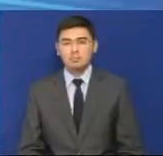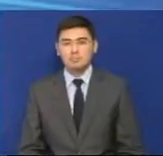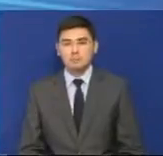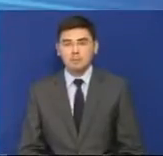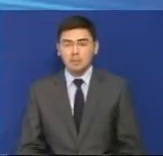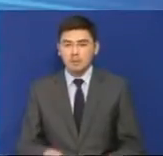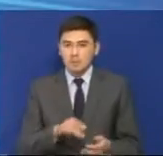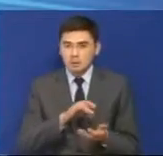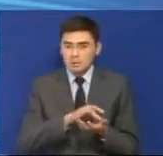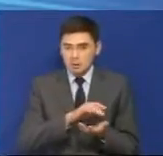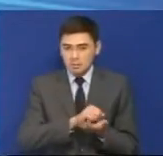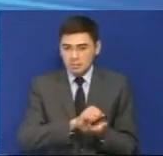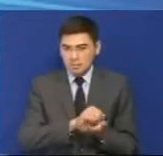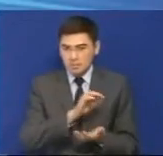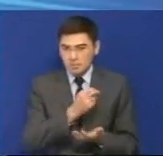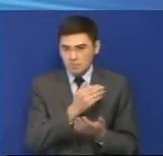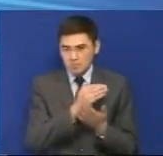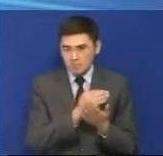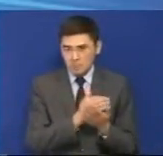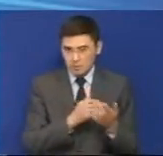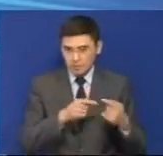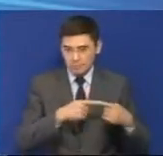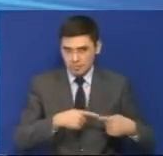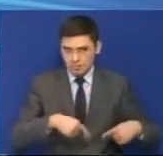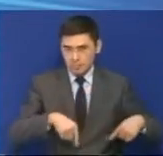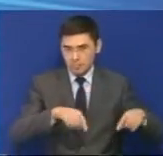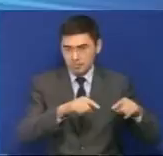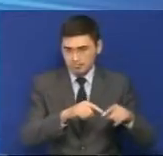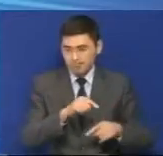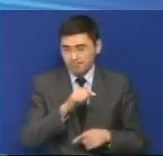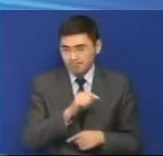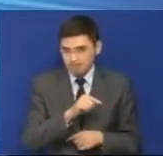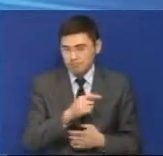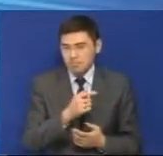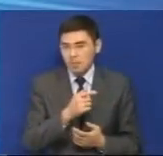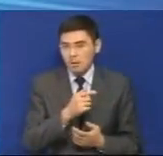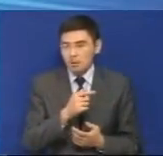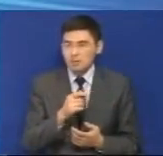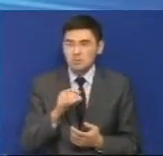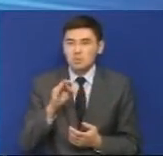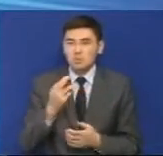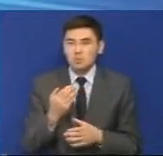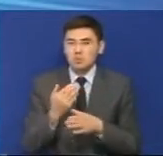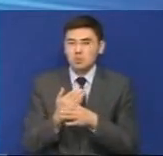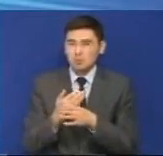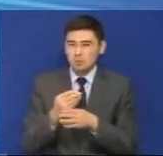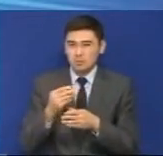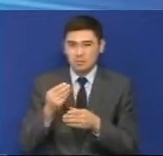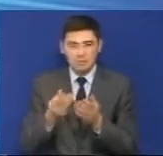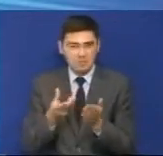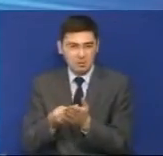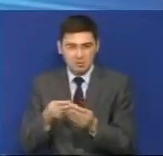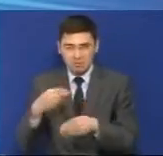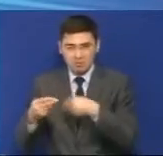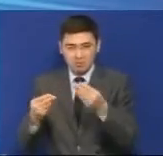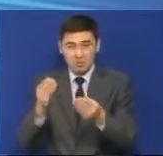Жұмыспен қамту және әлеуметтік бағдарламалар мен азаматтық хал актілері тіркеу бөлімі атаулы әлеуметтік көмекті заңсыз алған отбасылардан